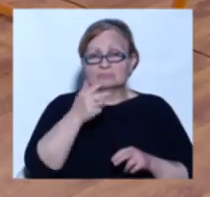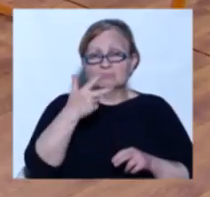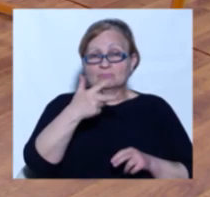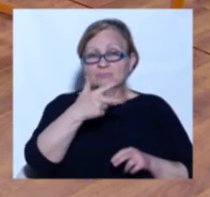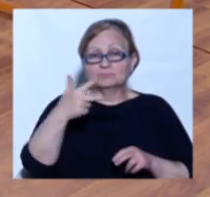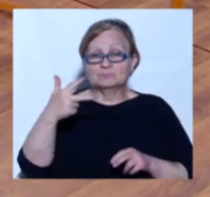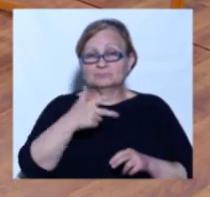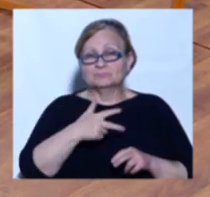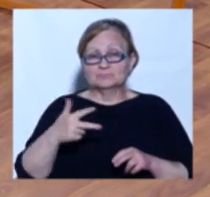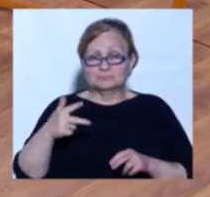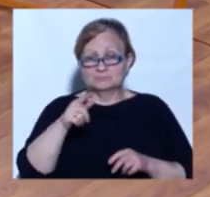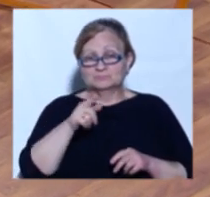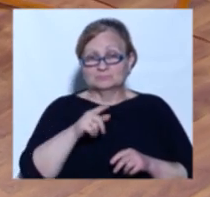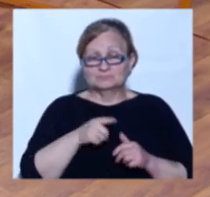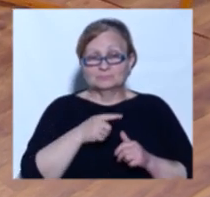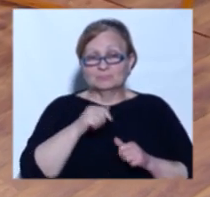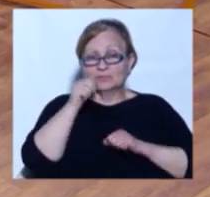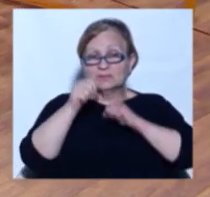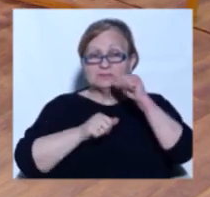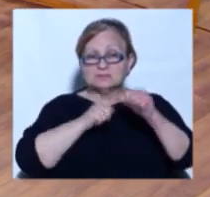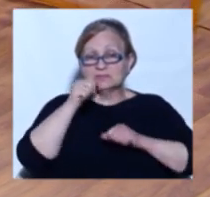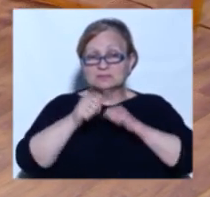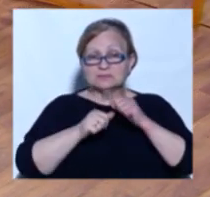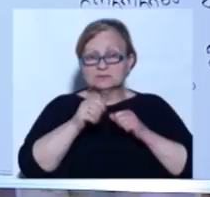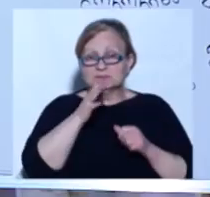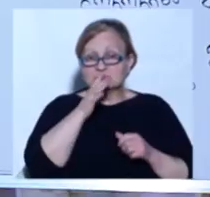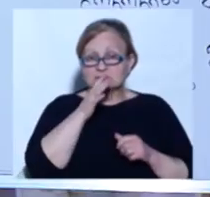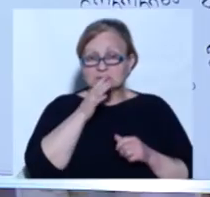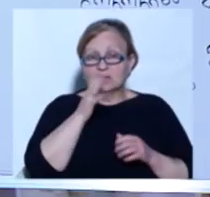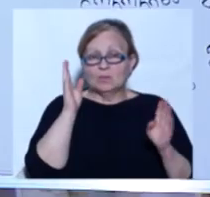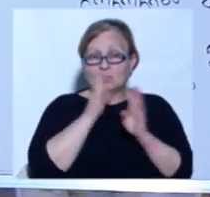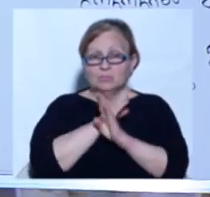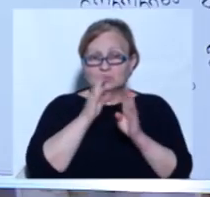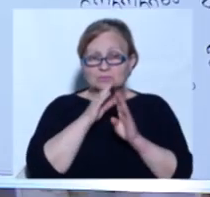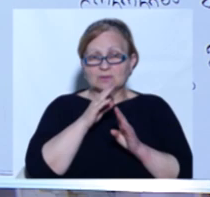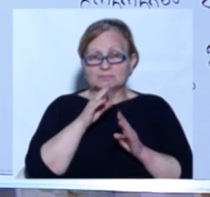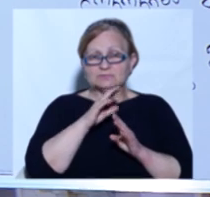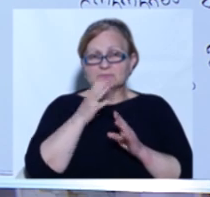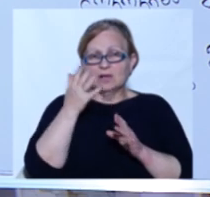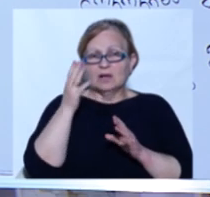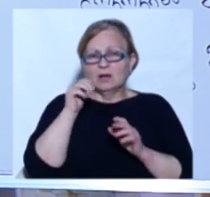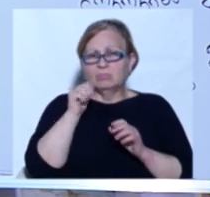ჰაიკუს და როგორც გითხარი, წელიწადის დროზე, პეიზაჟზე, ბუნების სურათზე